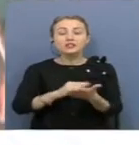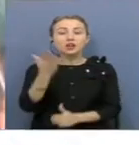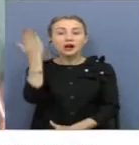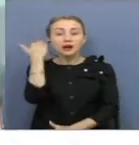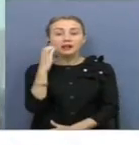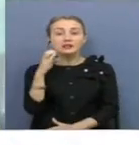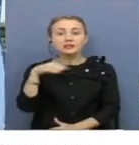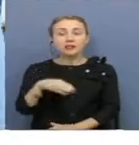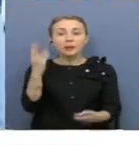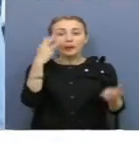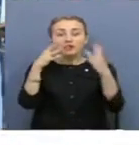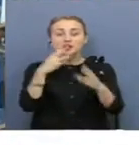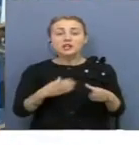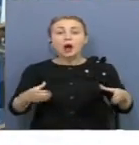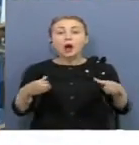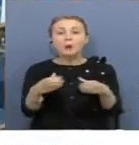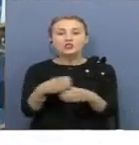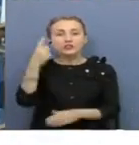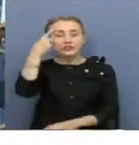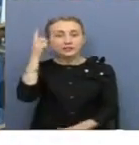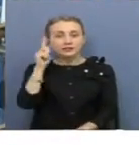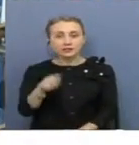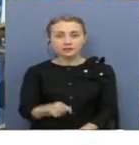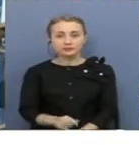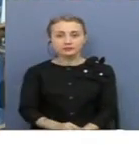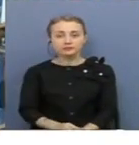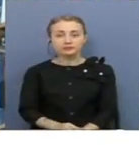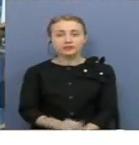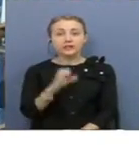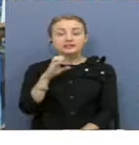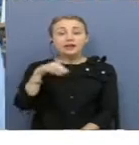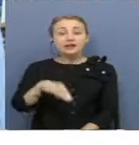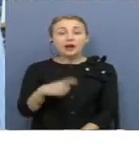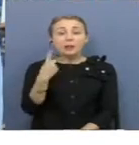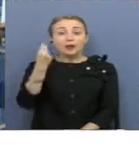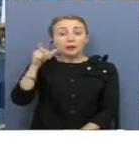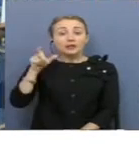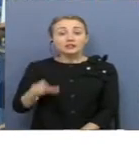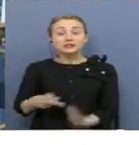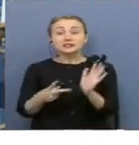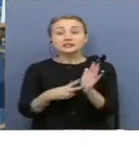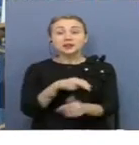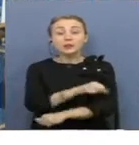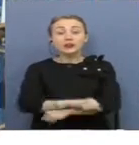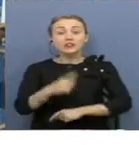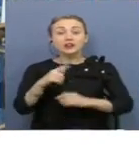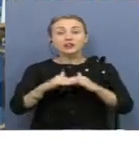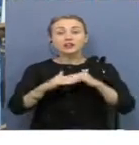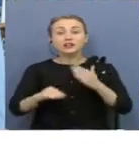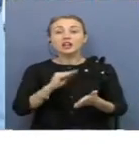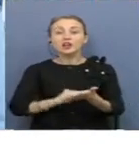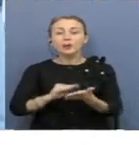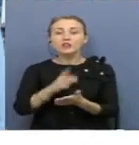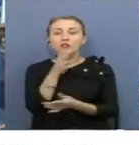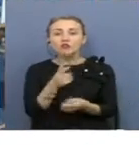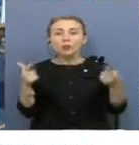ұғынуға шақырады. Статья елбасы семь граней великой степи. Елбасының ұлы даланың жеті қыры мақаласы дер кезінде жазылған. Біздің